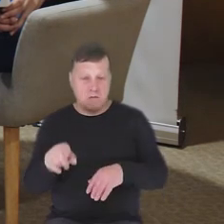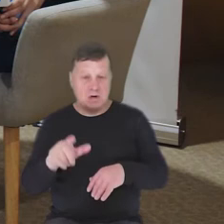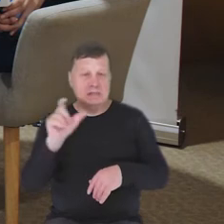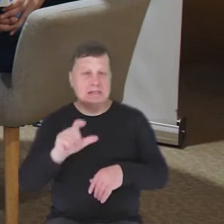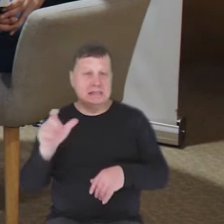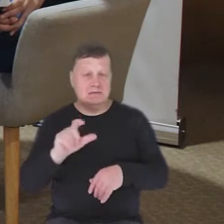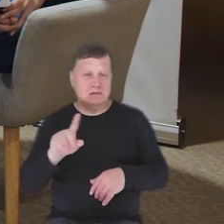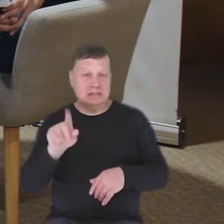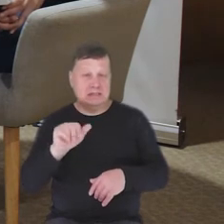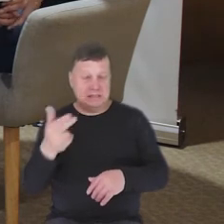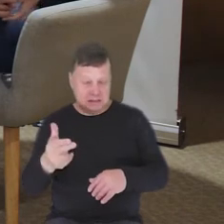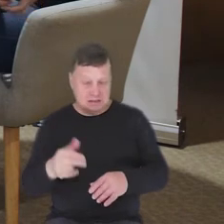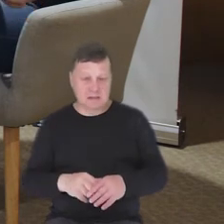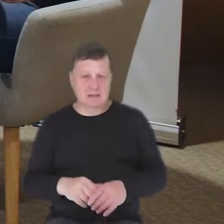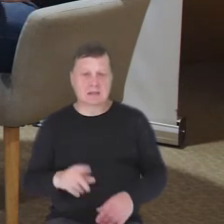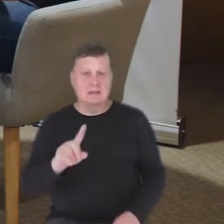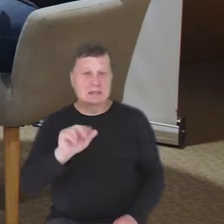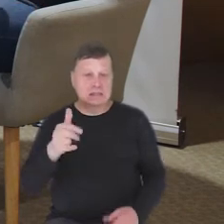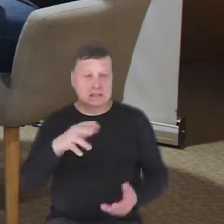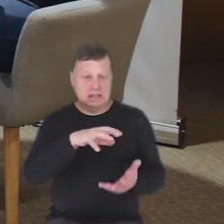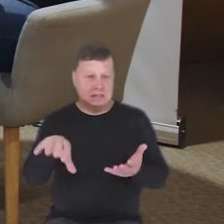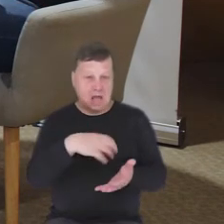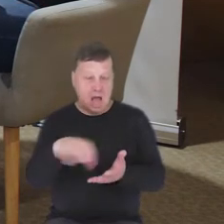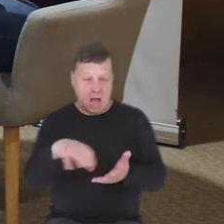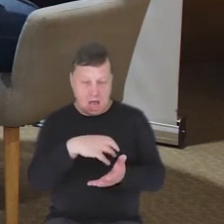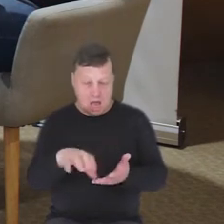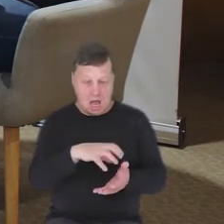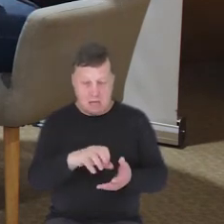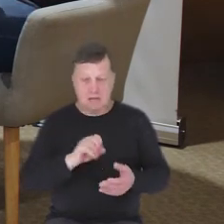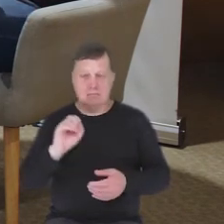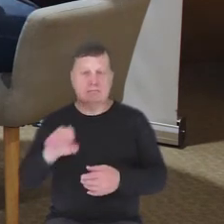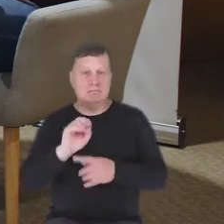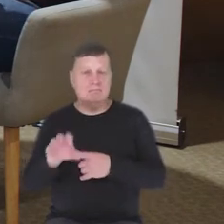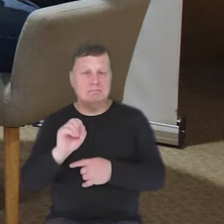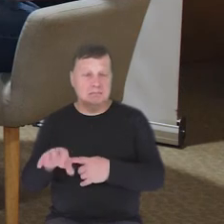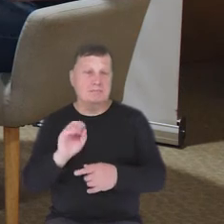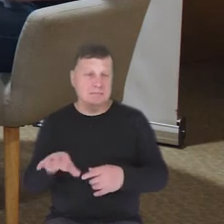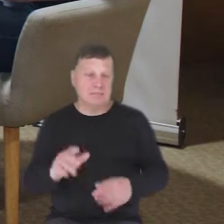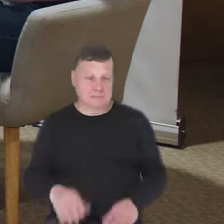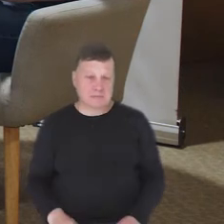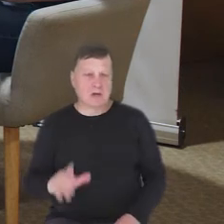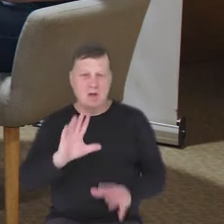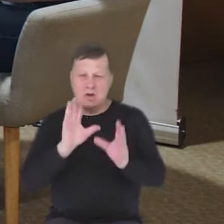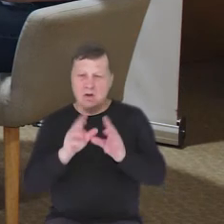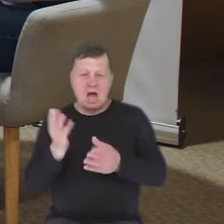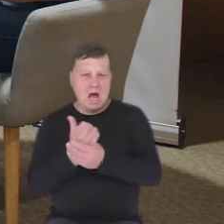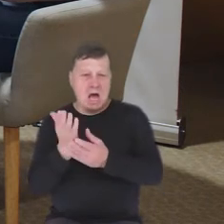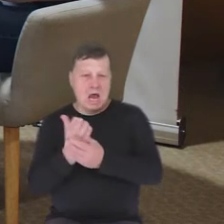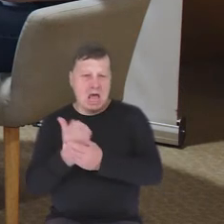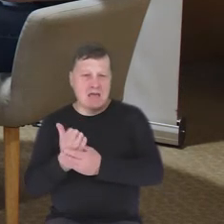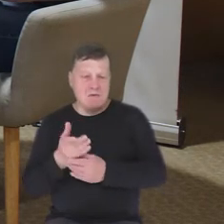wersja zinów. Ziny są skanowane i upubliczniane, także są tam różne archiwalne